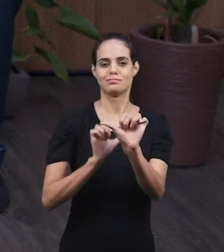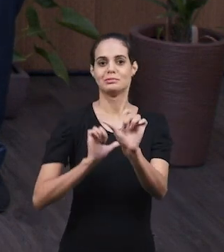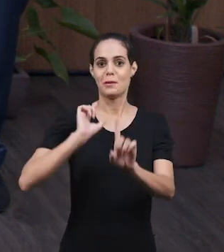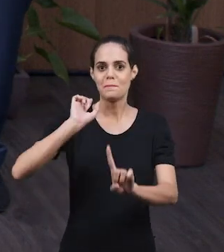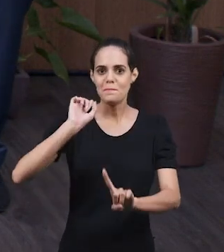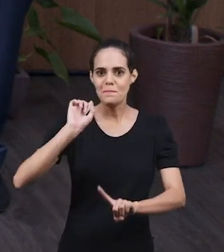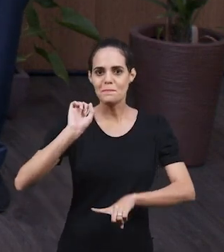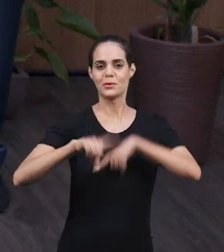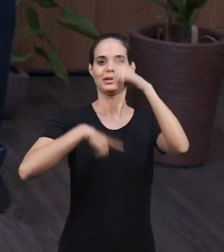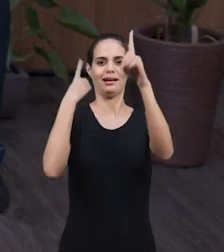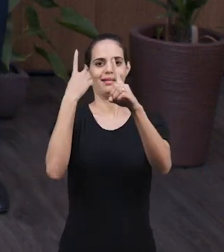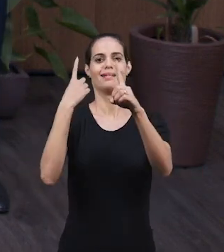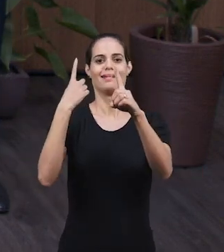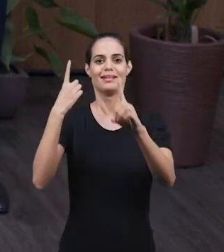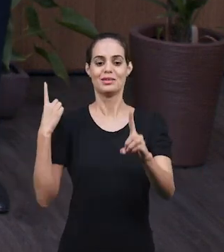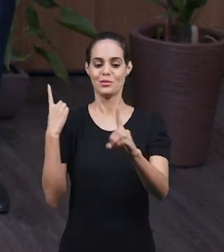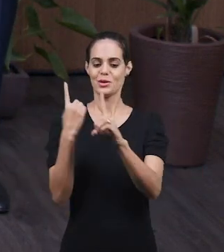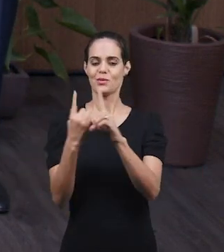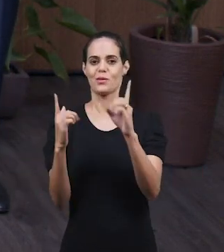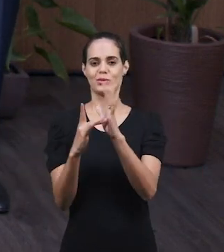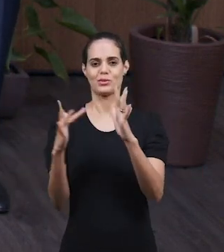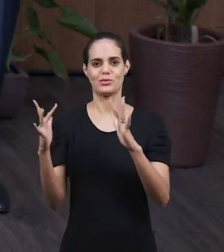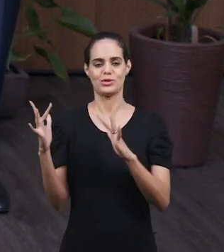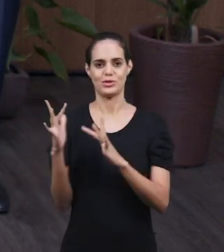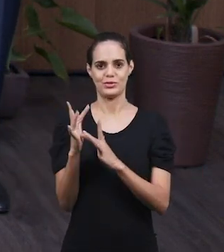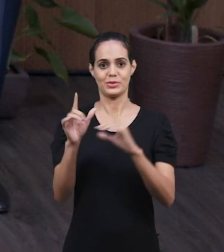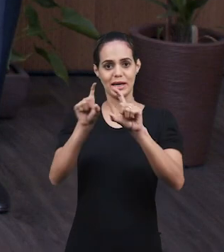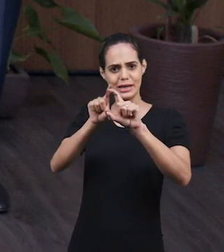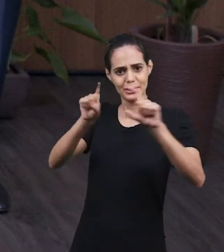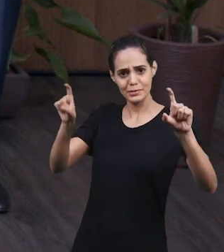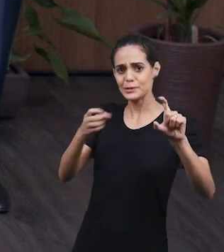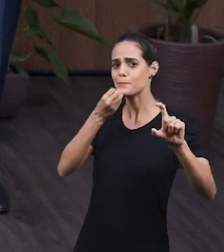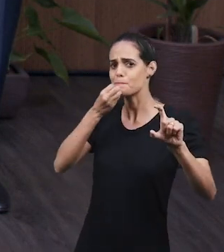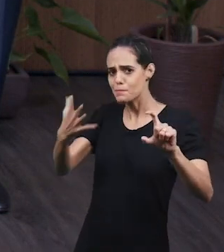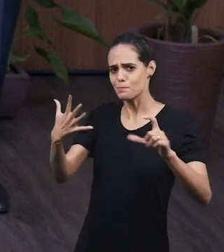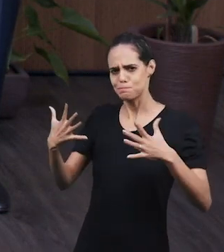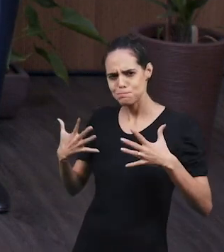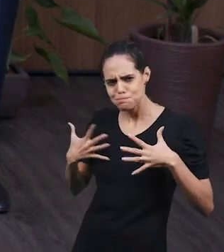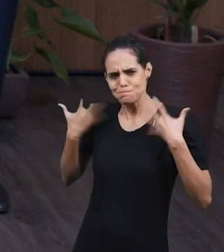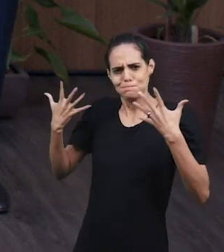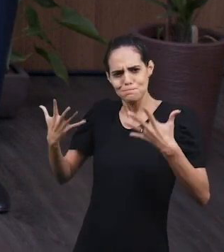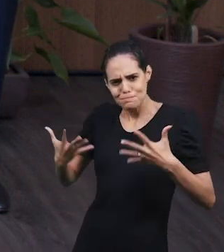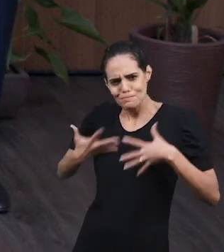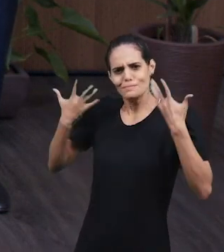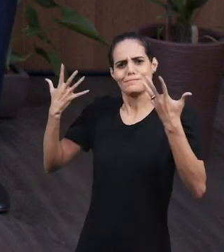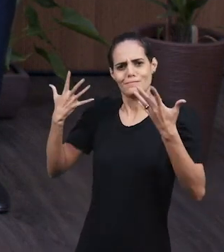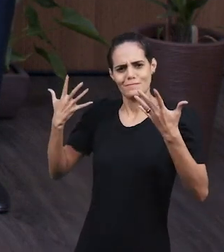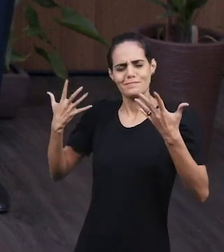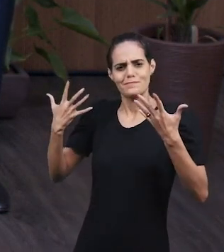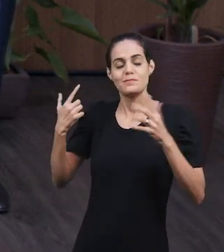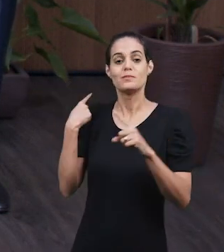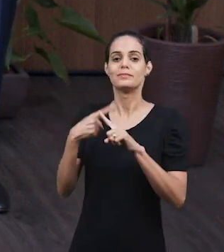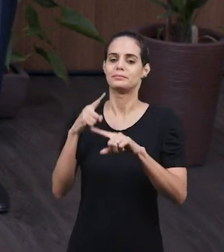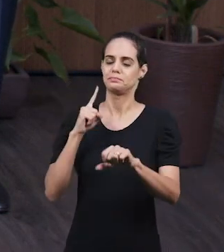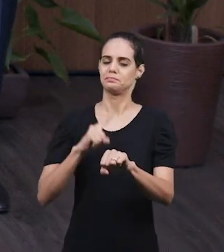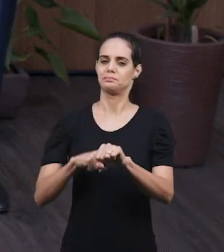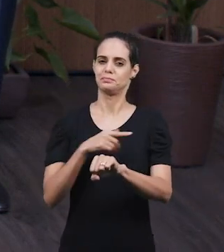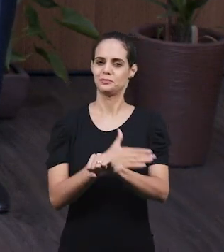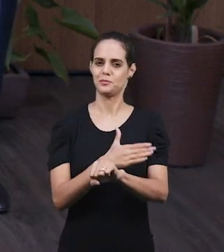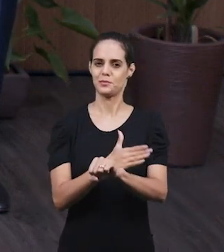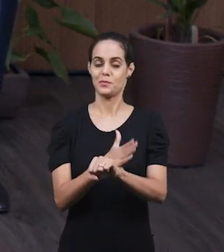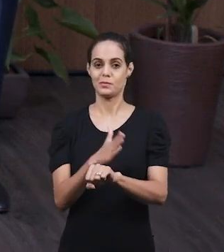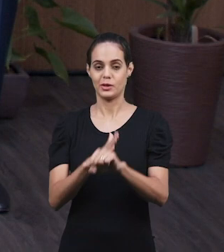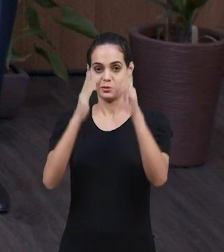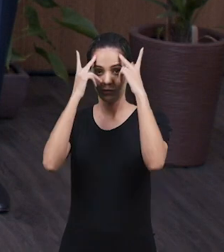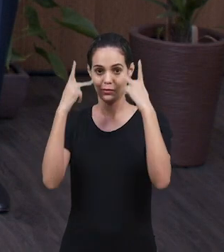changer à cause de la rencontre avec Jésus. L'expression « Ayez courage » a été parce que quand l'homme